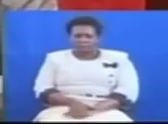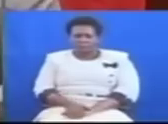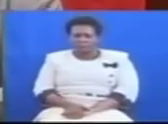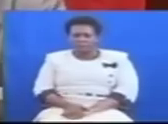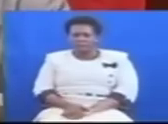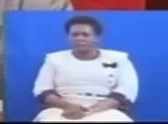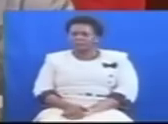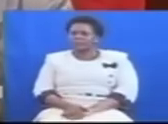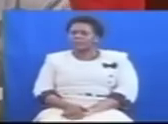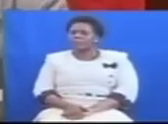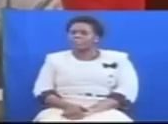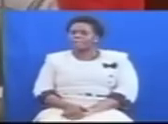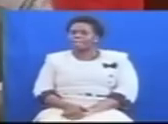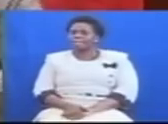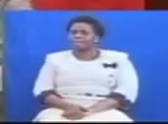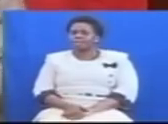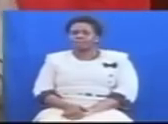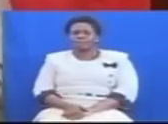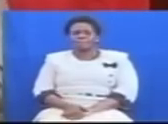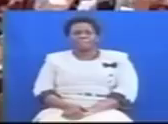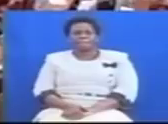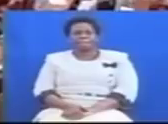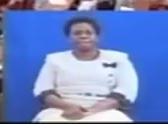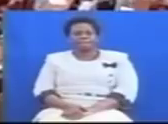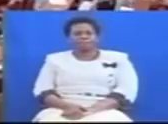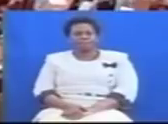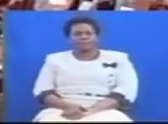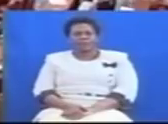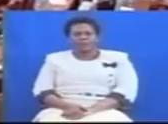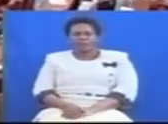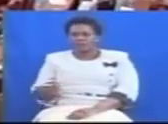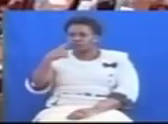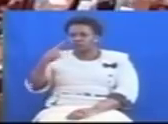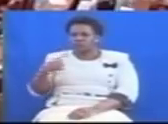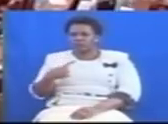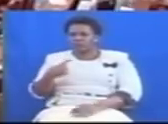Naona na Mheshimiwa Kosato Chumi anaomba utoe maelekezo TARURA.